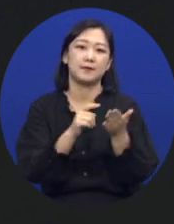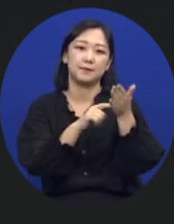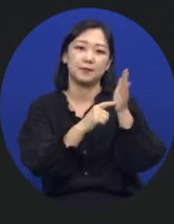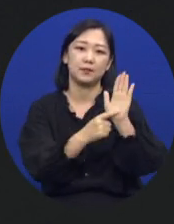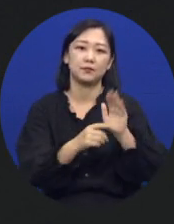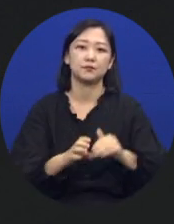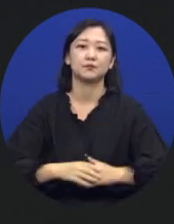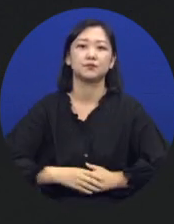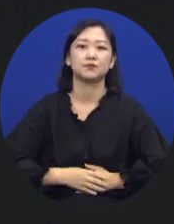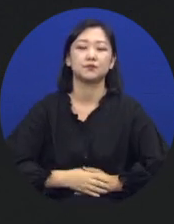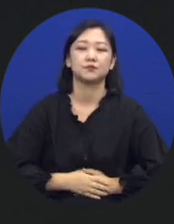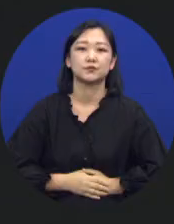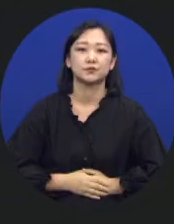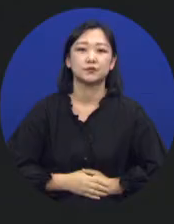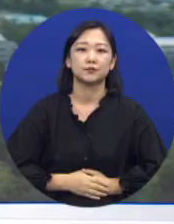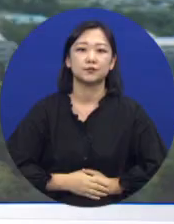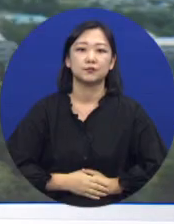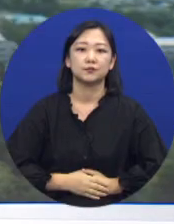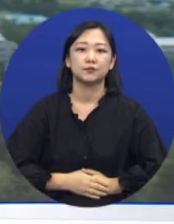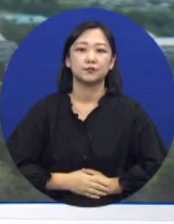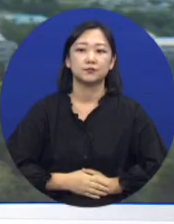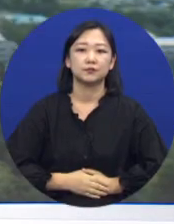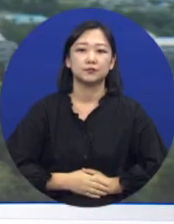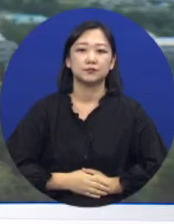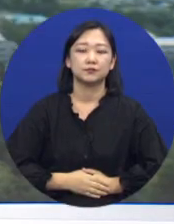뉴스 홍수현입니다.